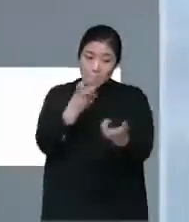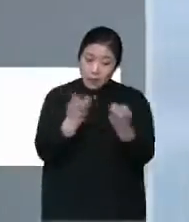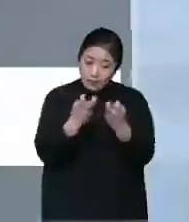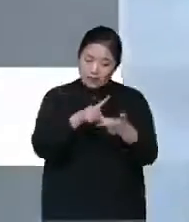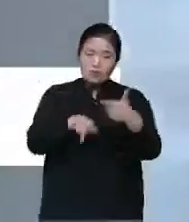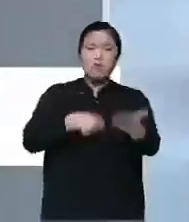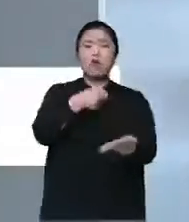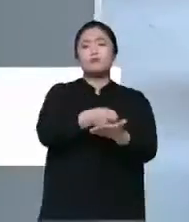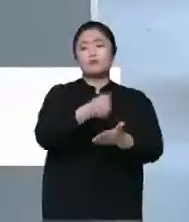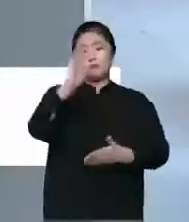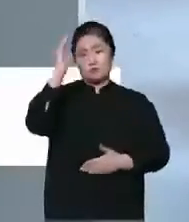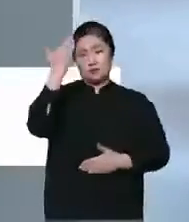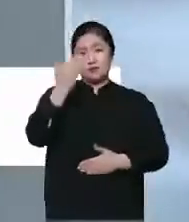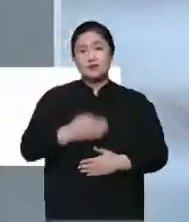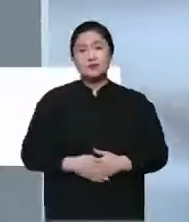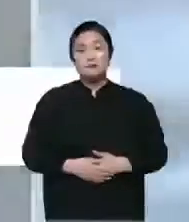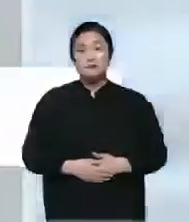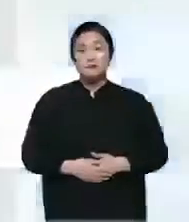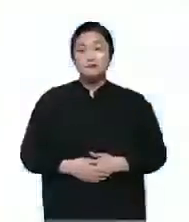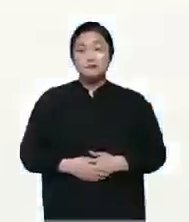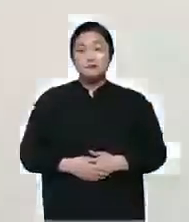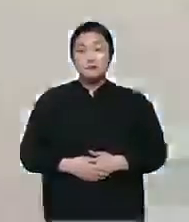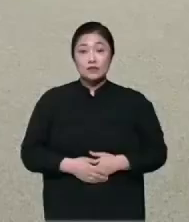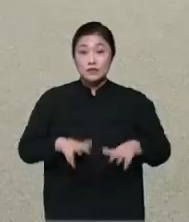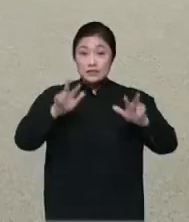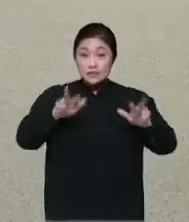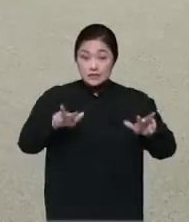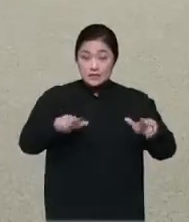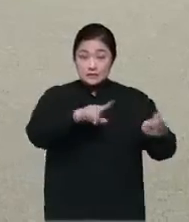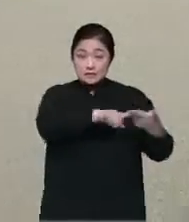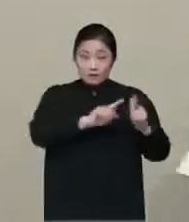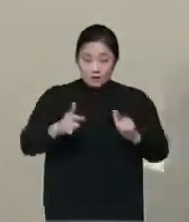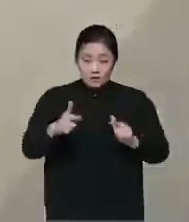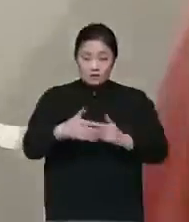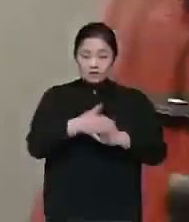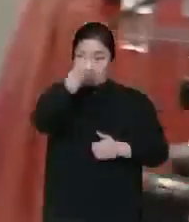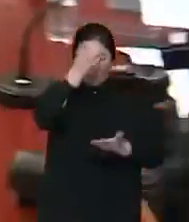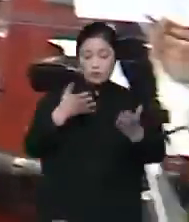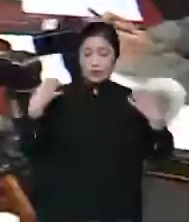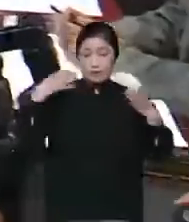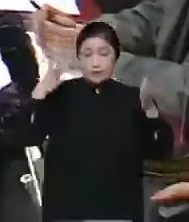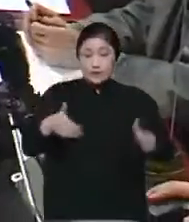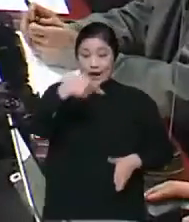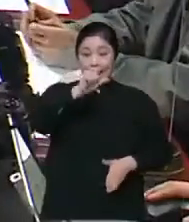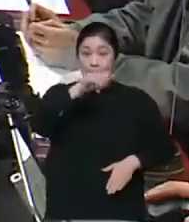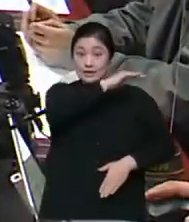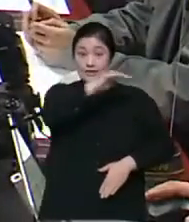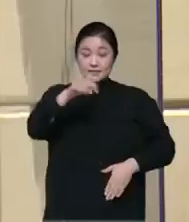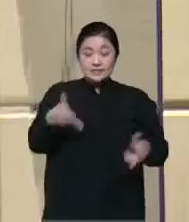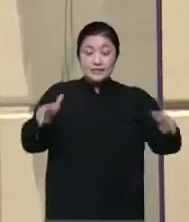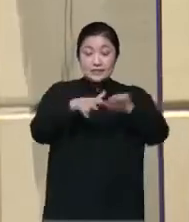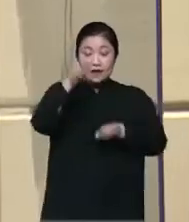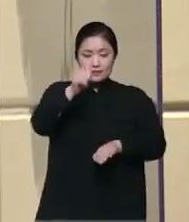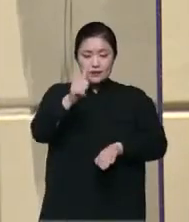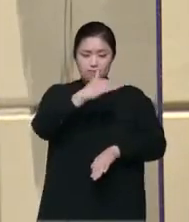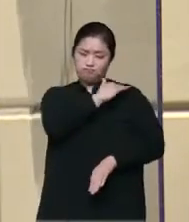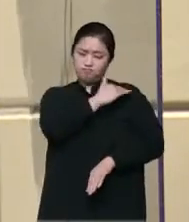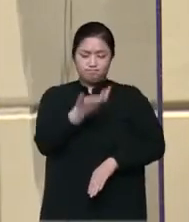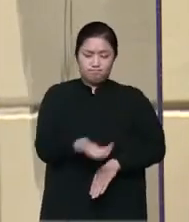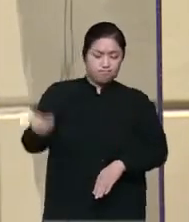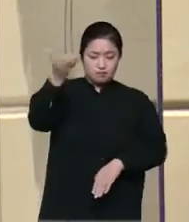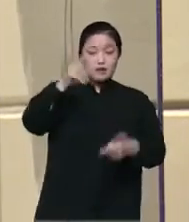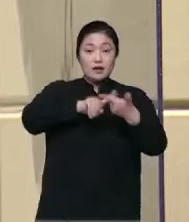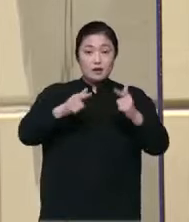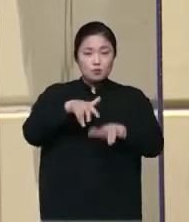등이 결정되기 때문입니다. 현재 전문 임기제 각급으로 돼 있는 전당장의 직급 상향 여부도